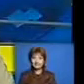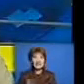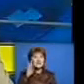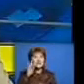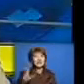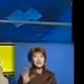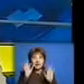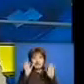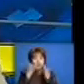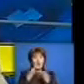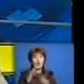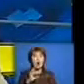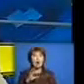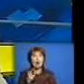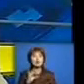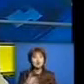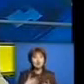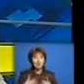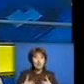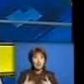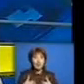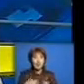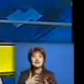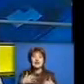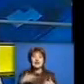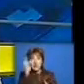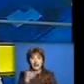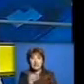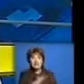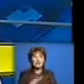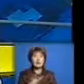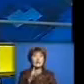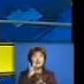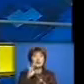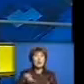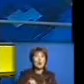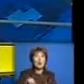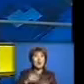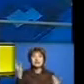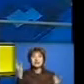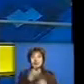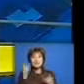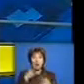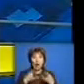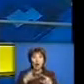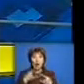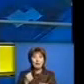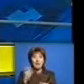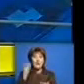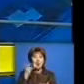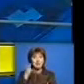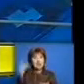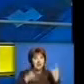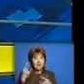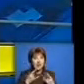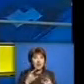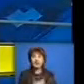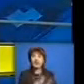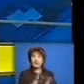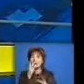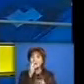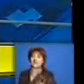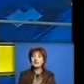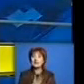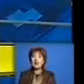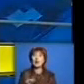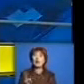Знаменитый косоглазый опоссум Хайди из зоопарка Лейпцига станет одним из героев телешоу на американском телеканале ABC. Программа будет